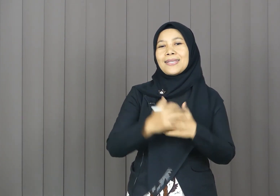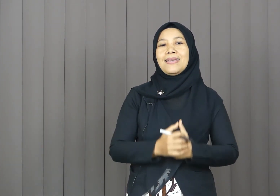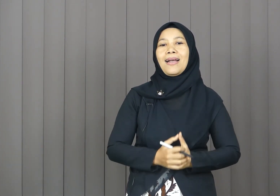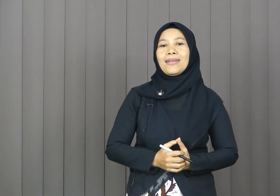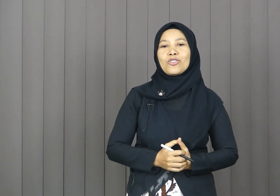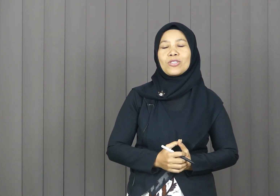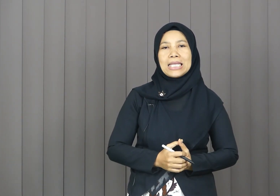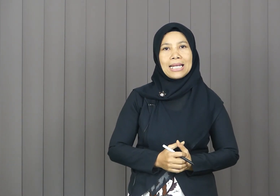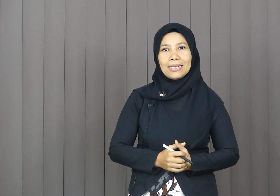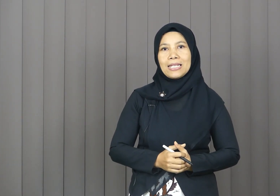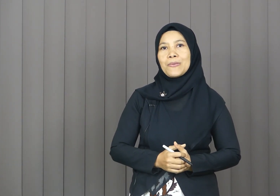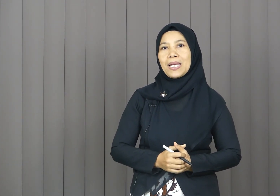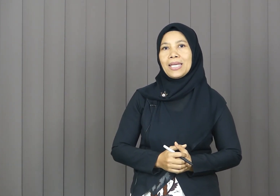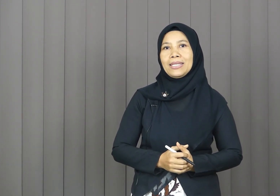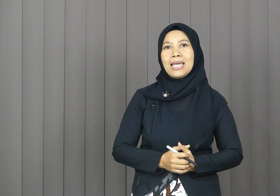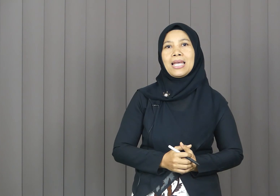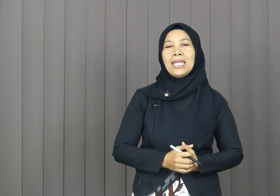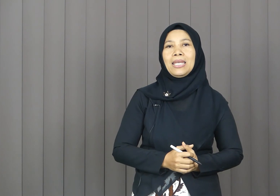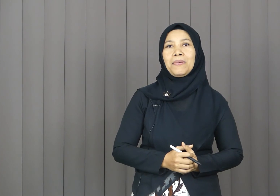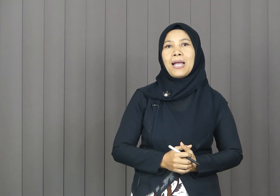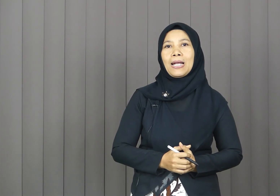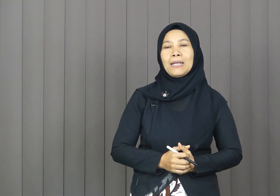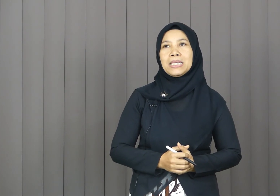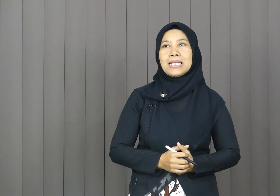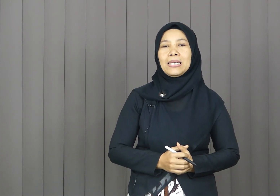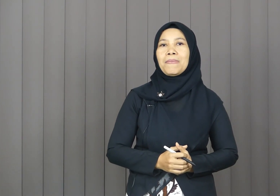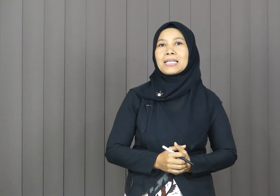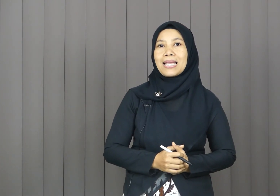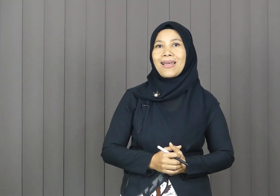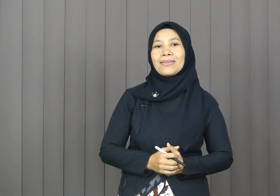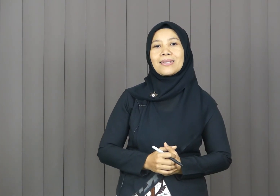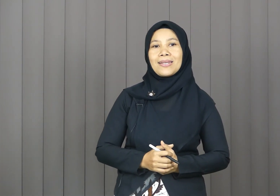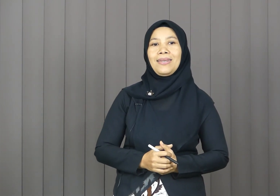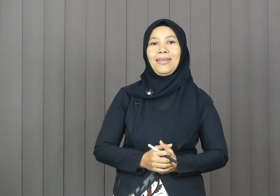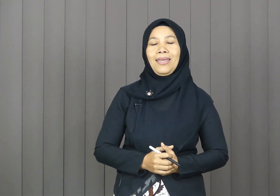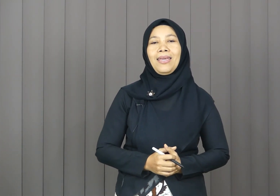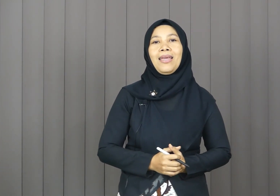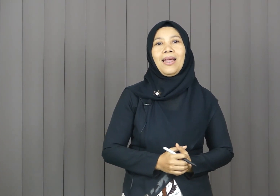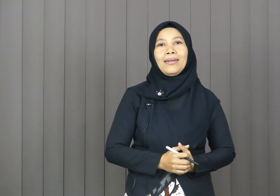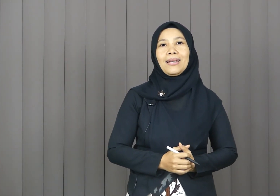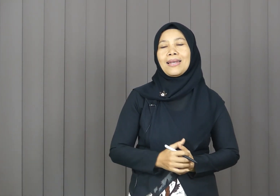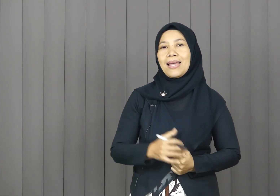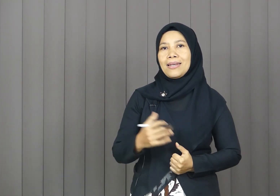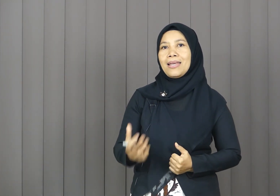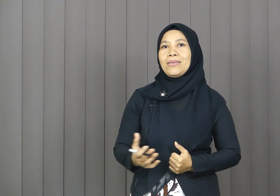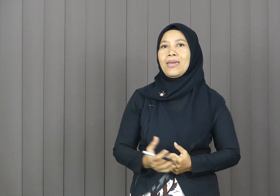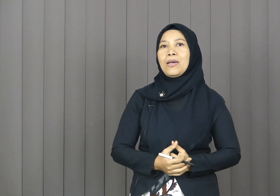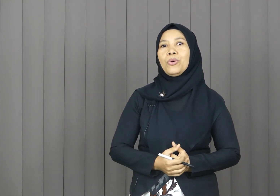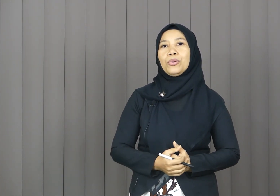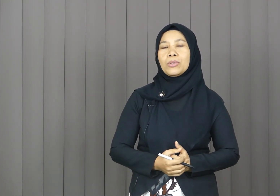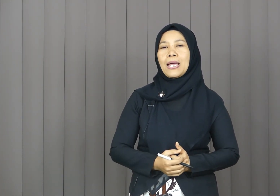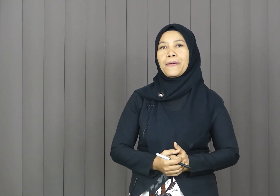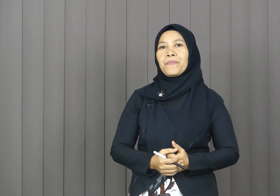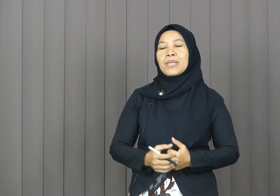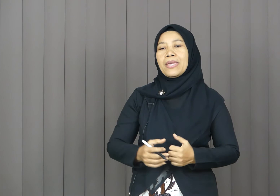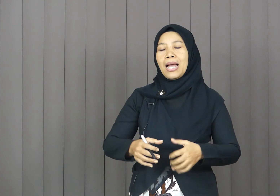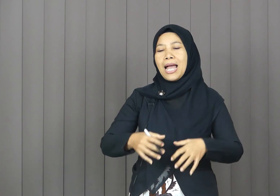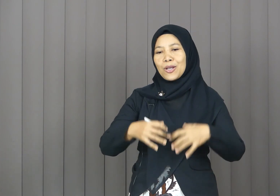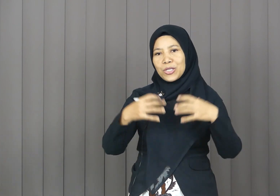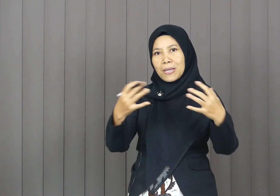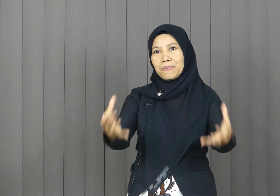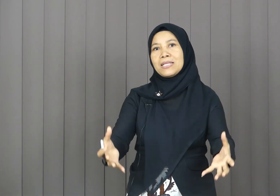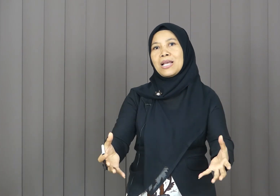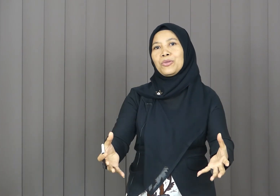terjadinya kesenjangan sosial dan sebagainya. Ini akan menjadi masalah tersendiri dengan adanya utang